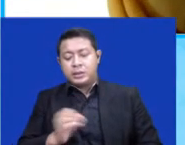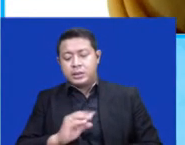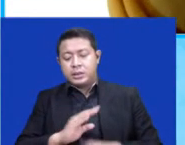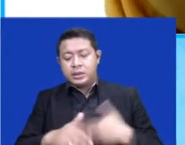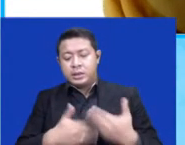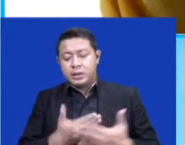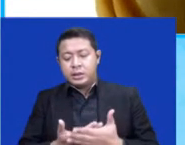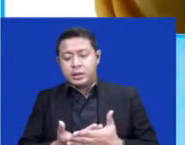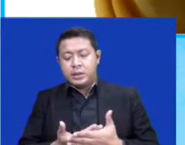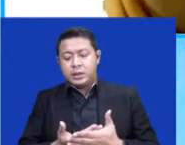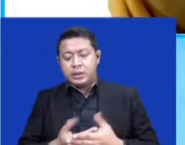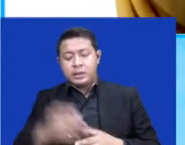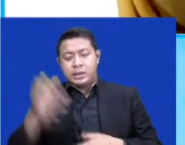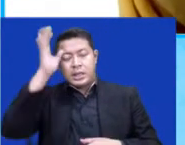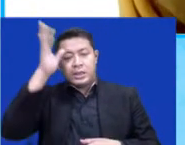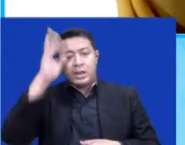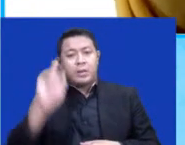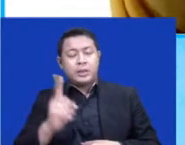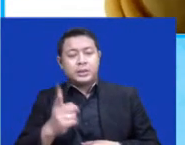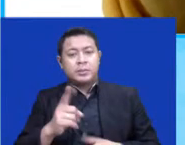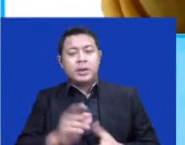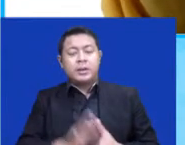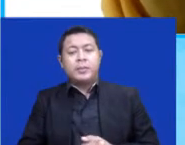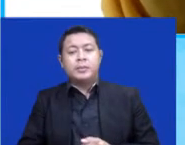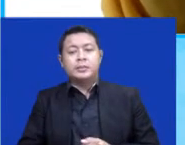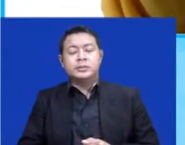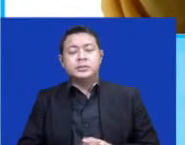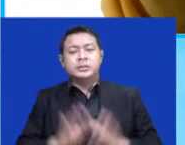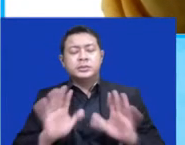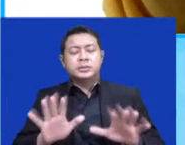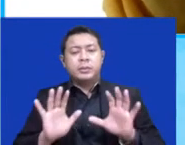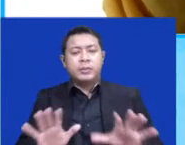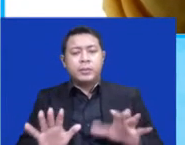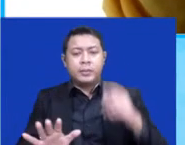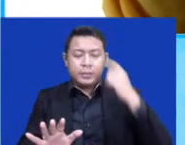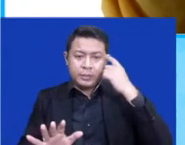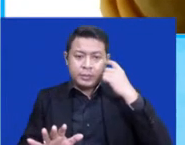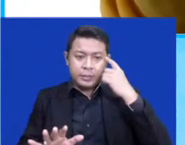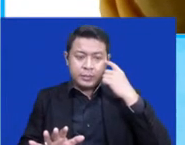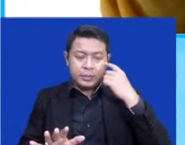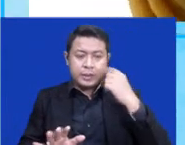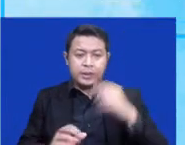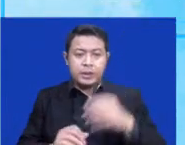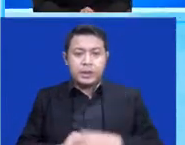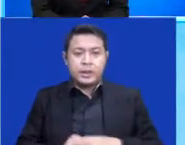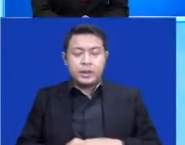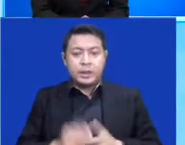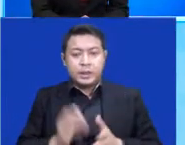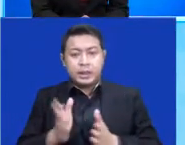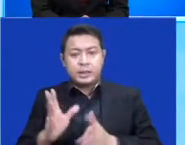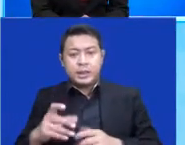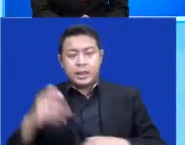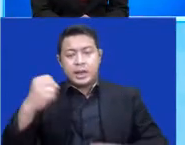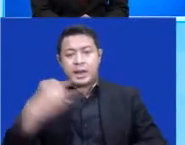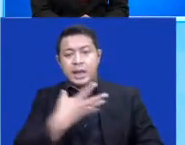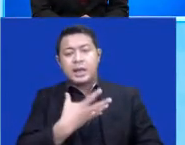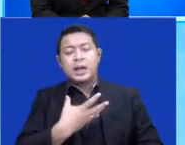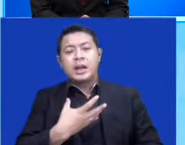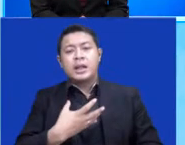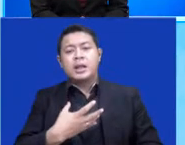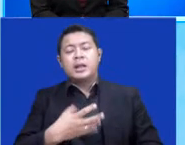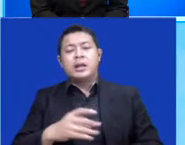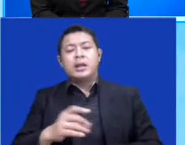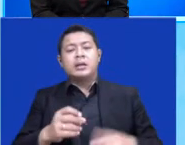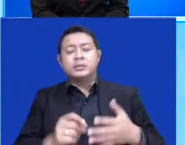sudah diketahui penyebabnya. Banyak sekali di antara kanker juga bersifat